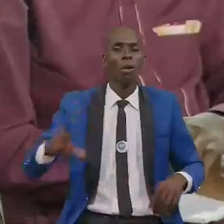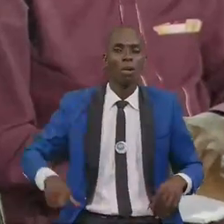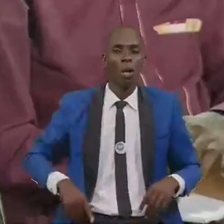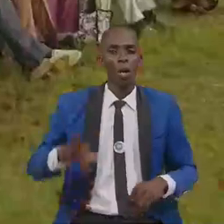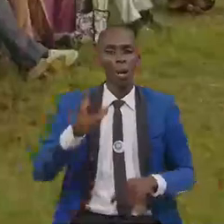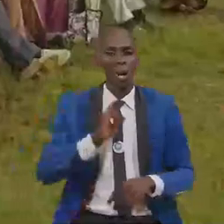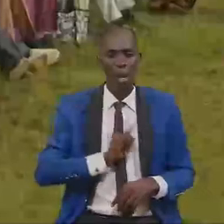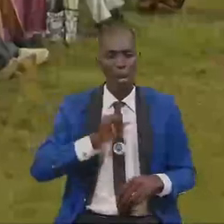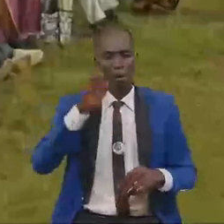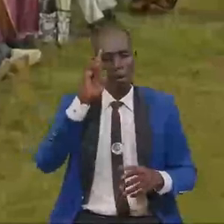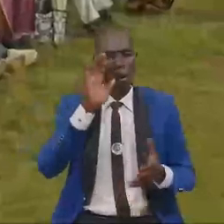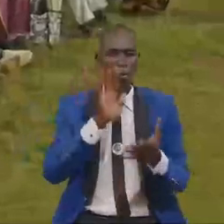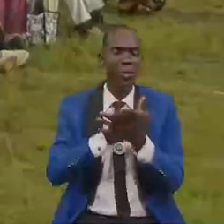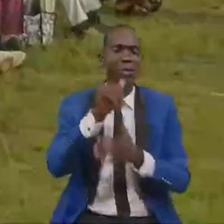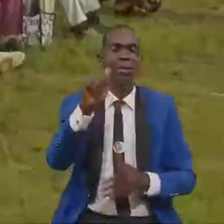crois